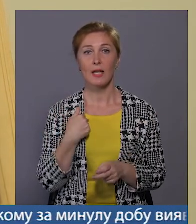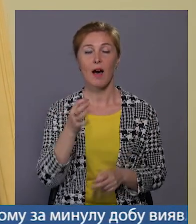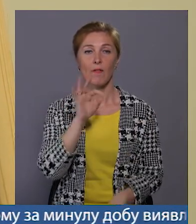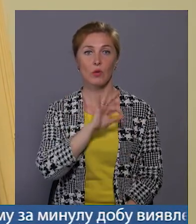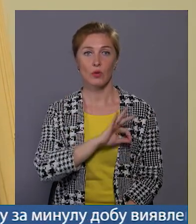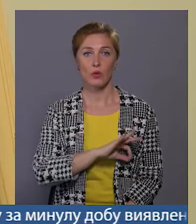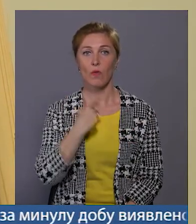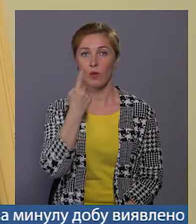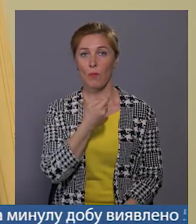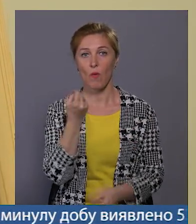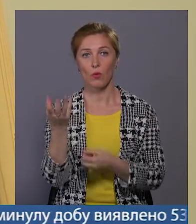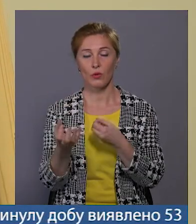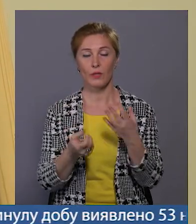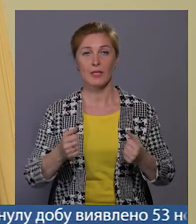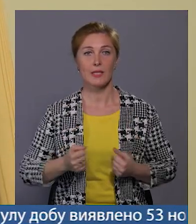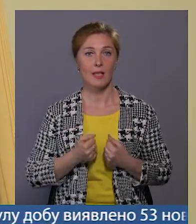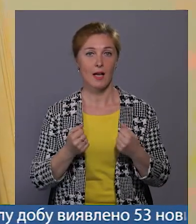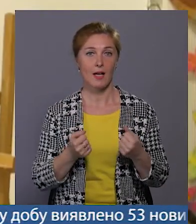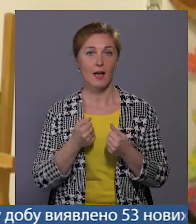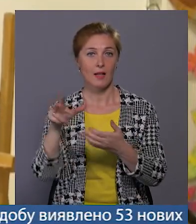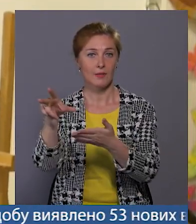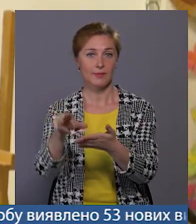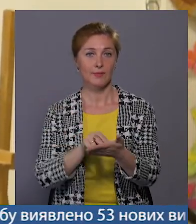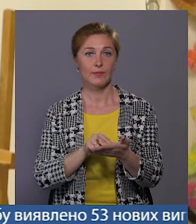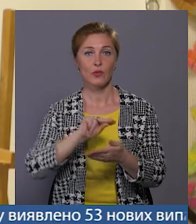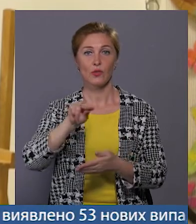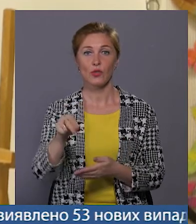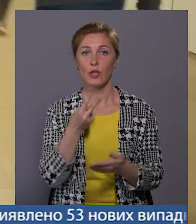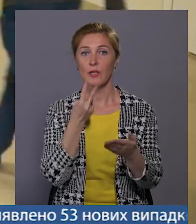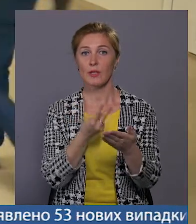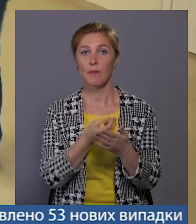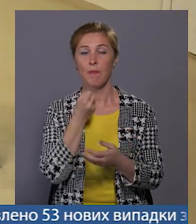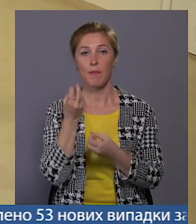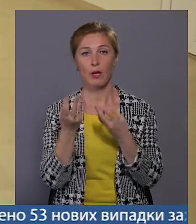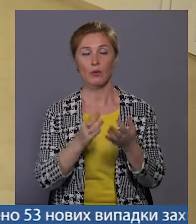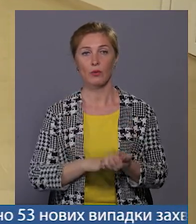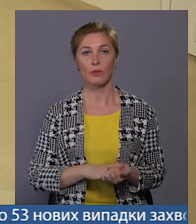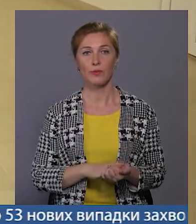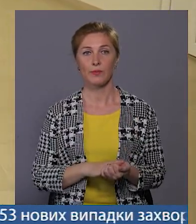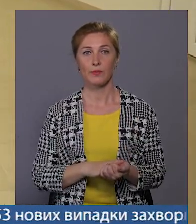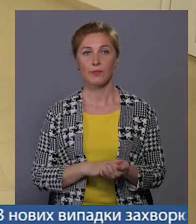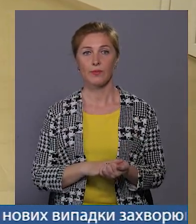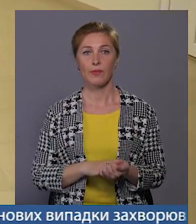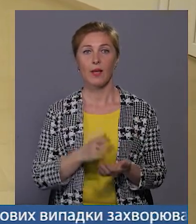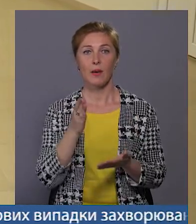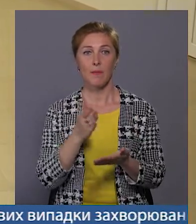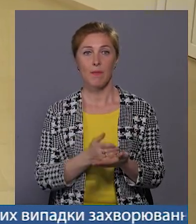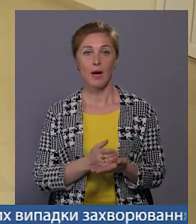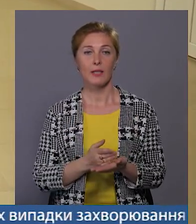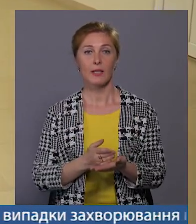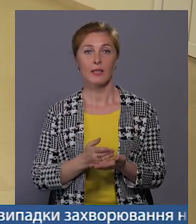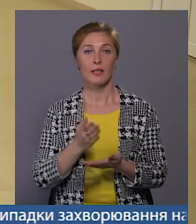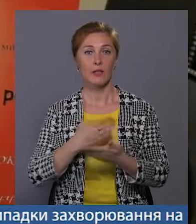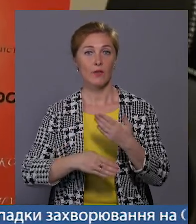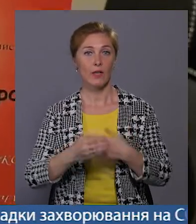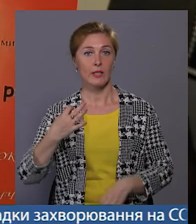використовувала мову квітів, старалася передати через малюнок, що я хочу донести людям. І син пані Софії Дмитрик має інвалідність. Попри